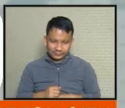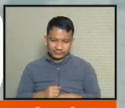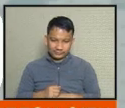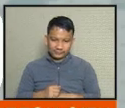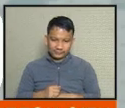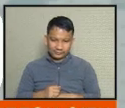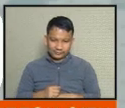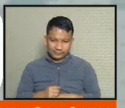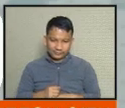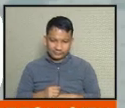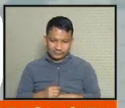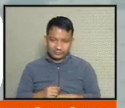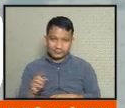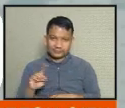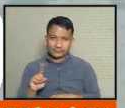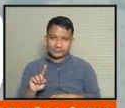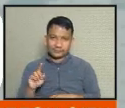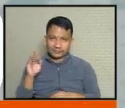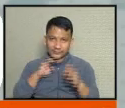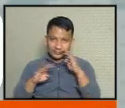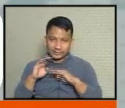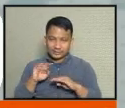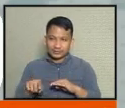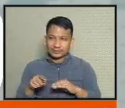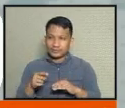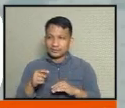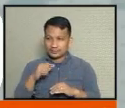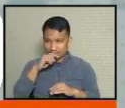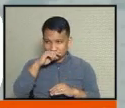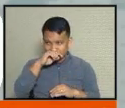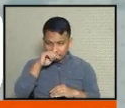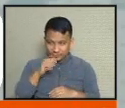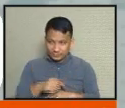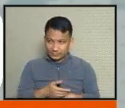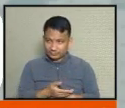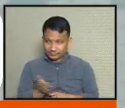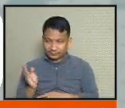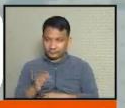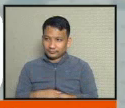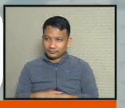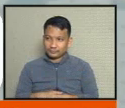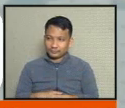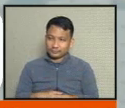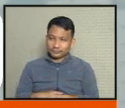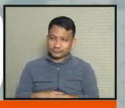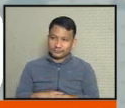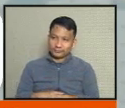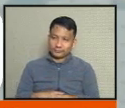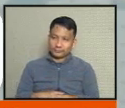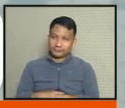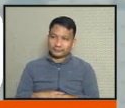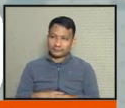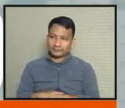Bakit po, sir? Ano pong ano, problema? Ang problema ito. Ito yung problema. Sige, sir.